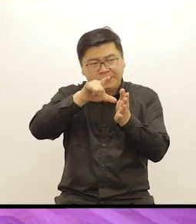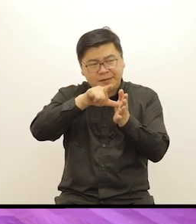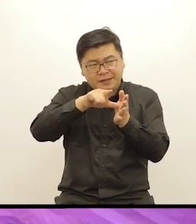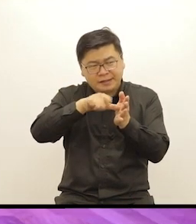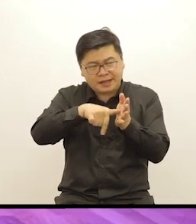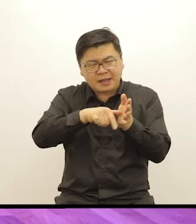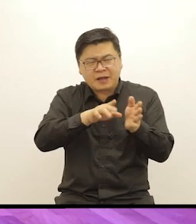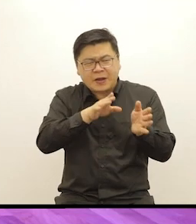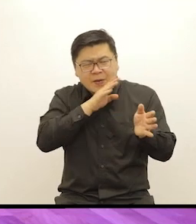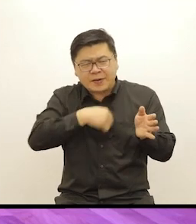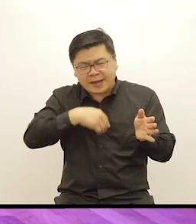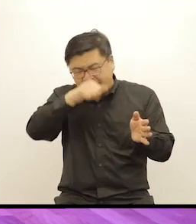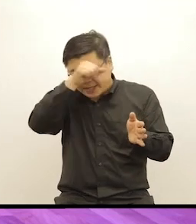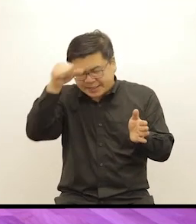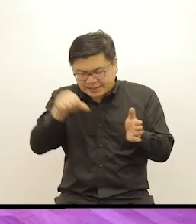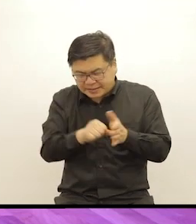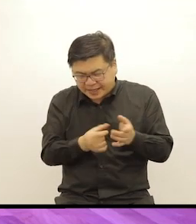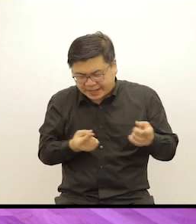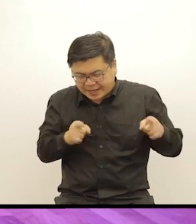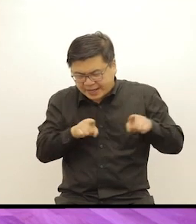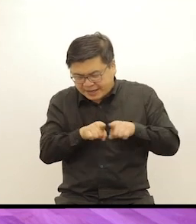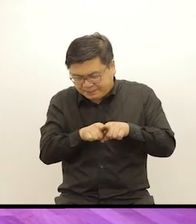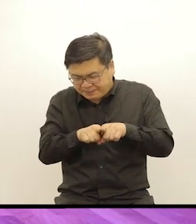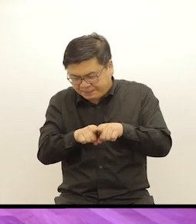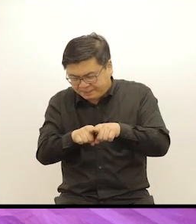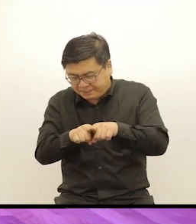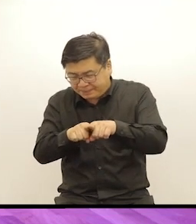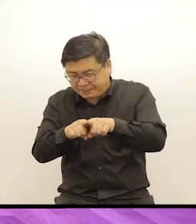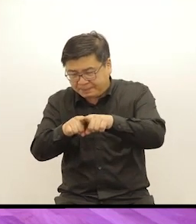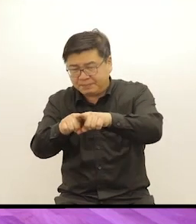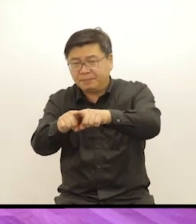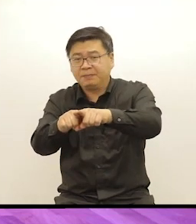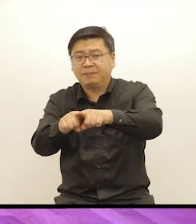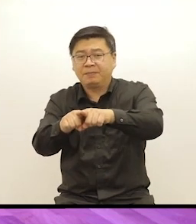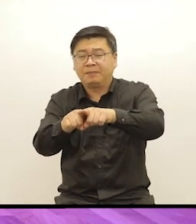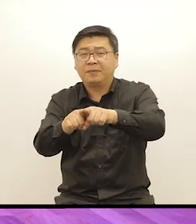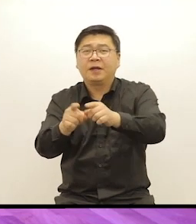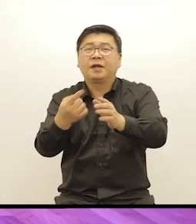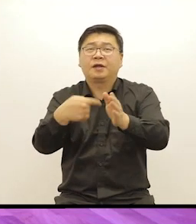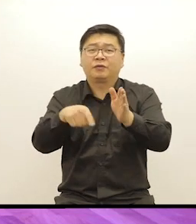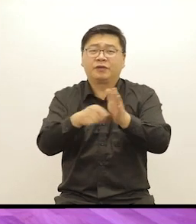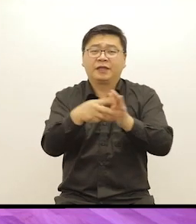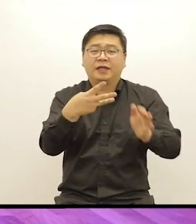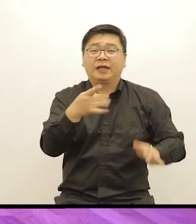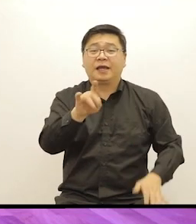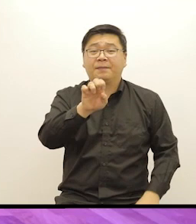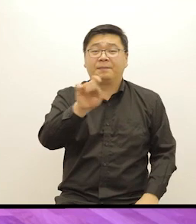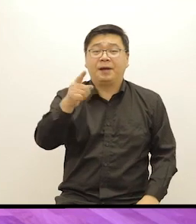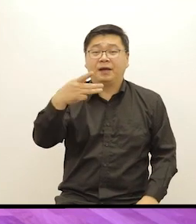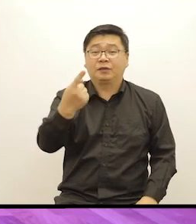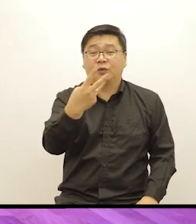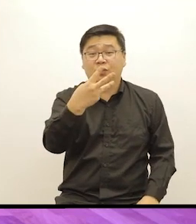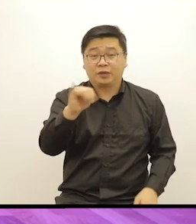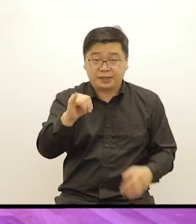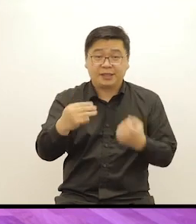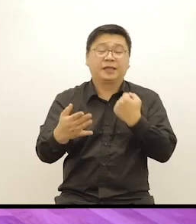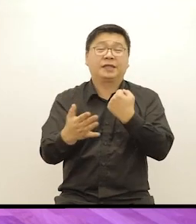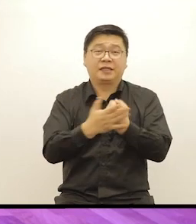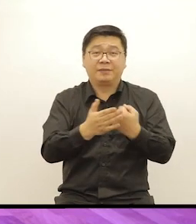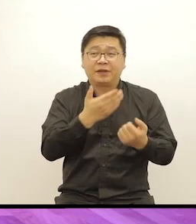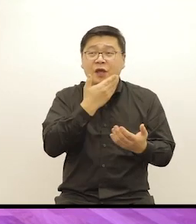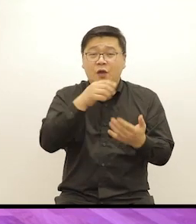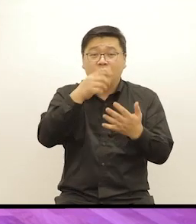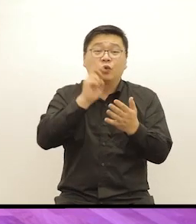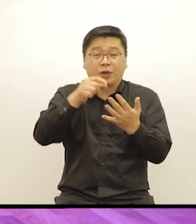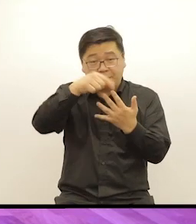곡이 정말 내 인생과 함께 꾸준하게 지속돼야 될 레퍼토리이기 때문에 더 그 중요도에